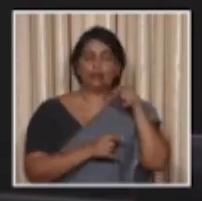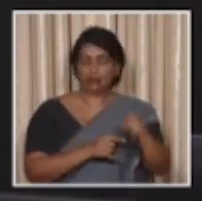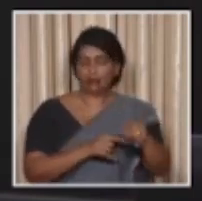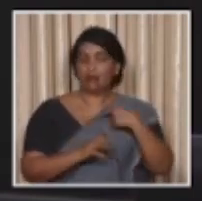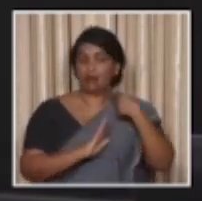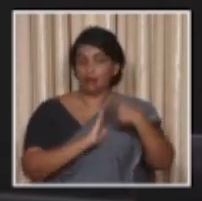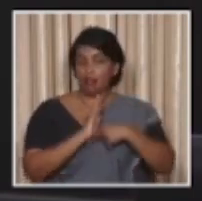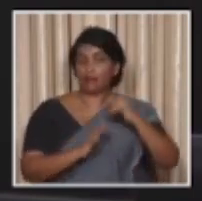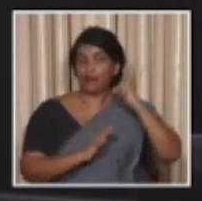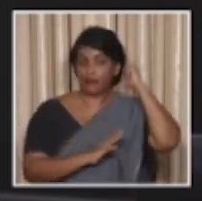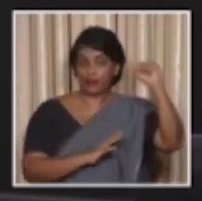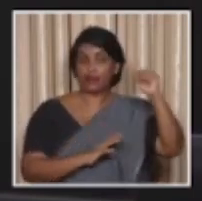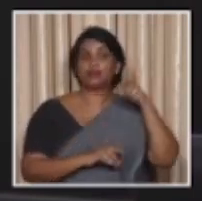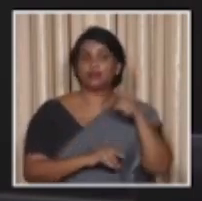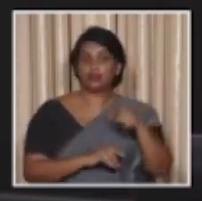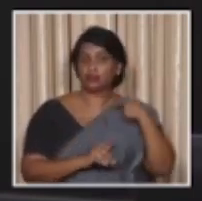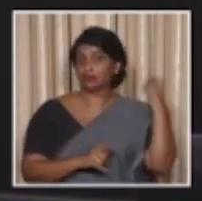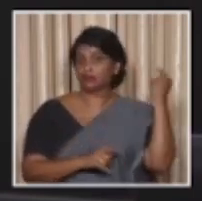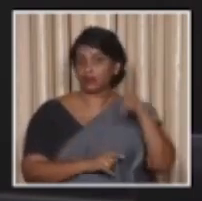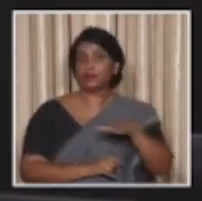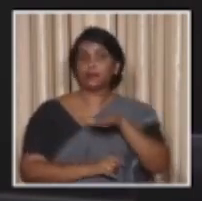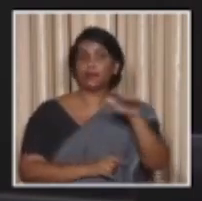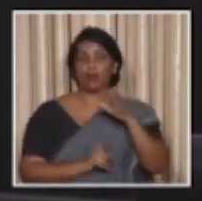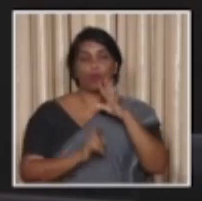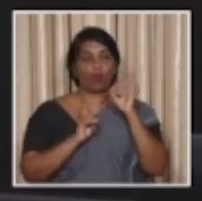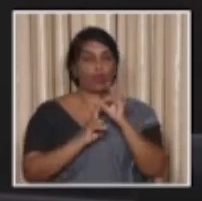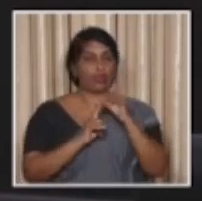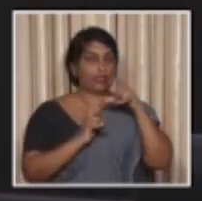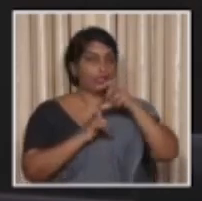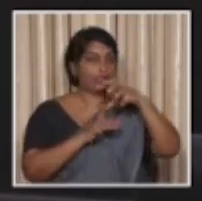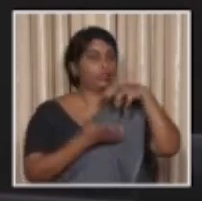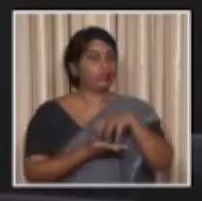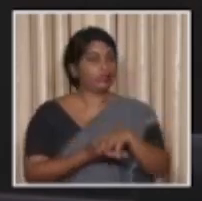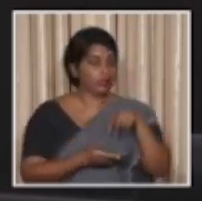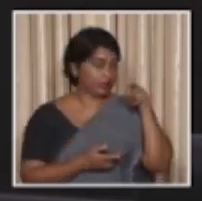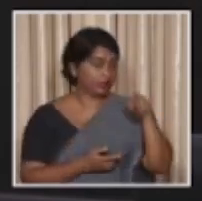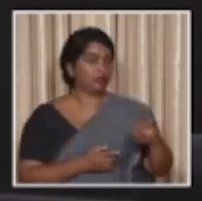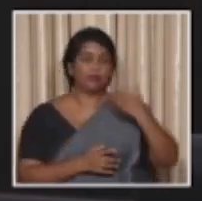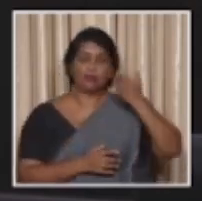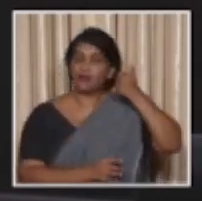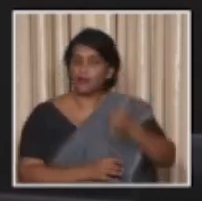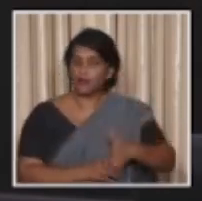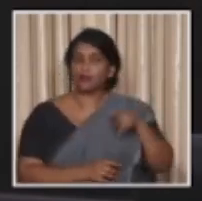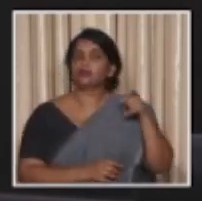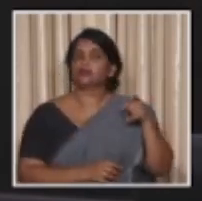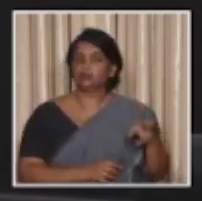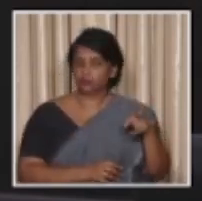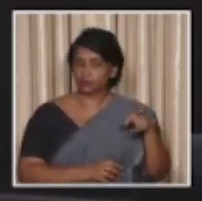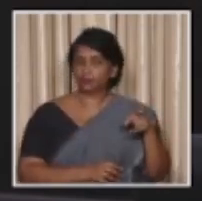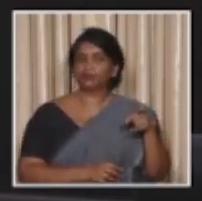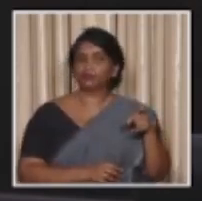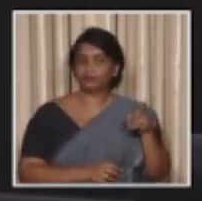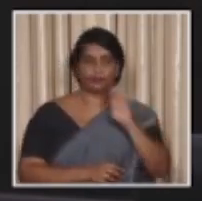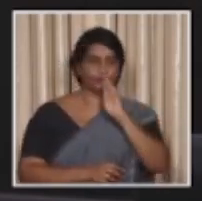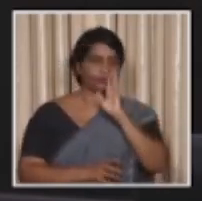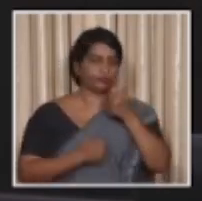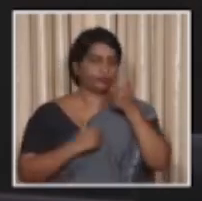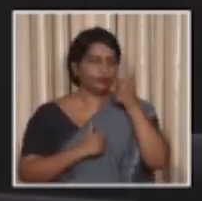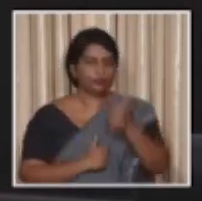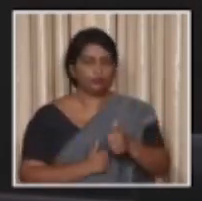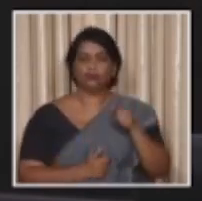ලංකාවේ විජය කුමාරයා පැමිණි ප්‍රදේශයේ පුත්තලන් දිස්ත්‍රික්කයේ මේ ඓතිහාසික වටිනාකම් තියෙන ඉතාමත්ම